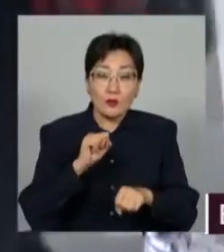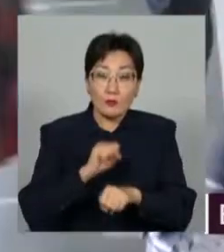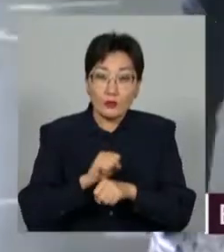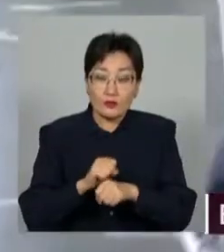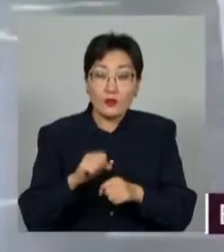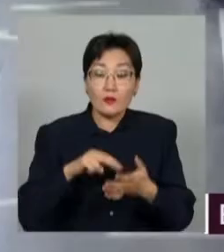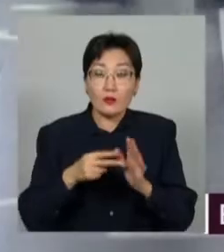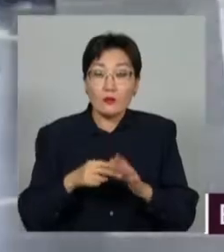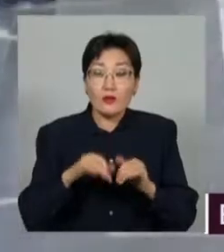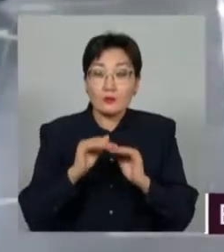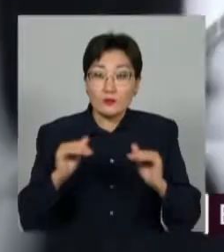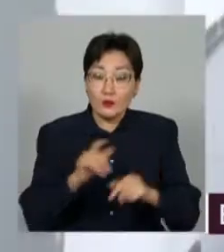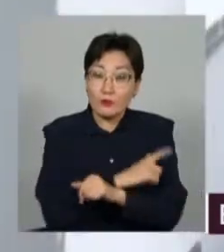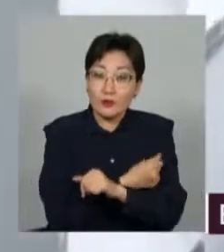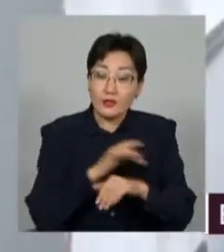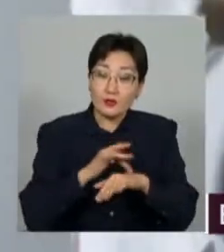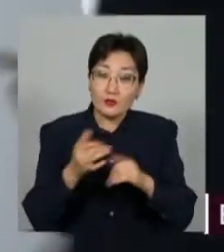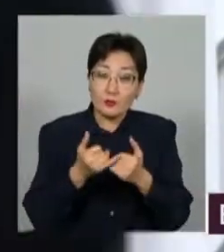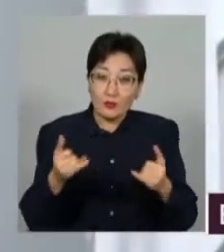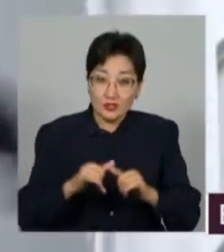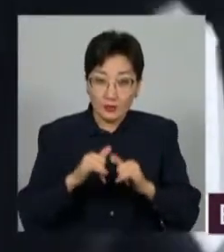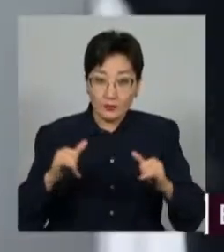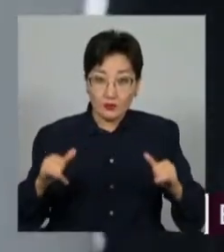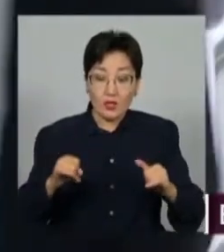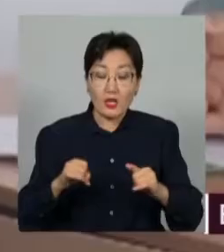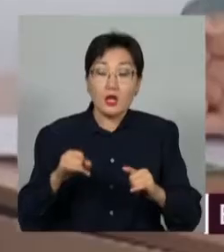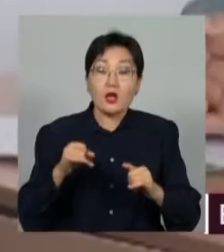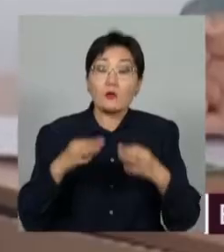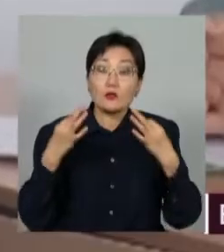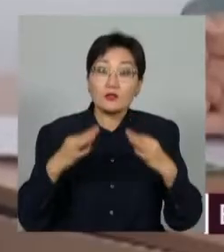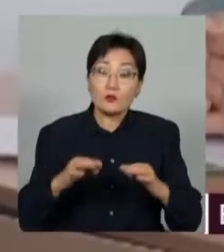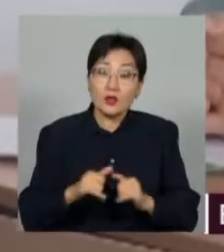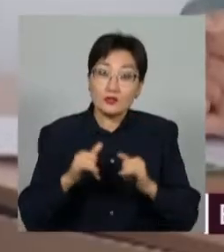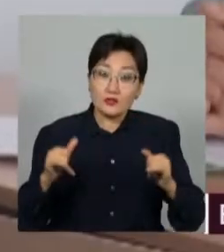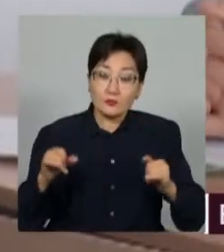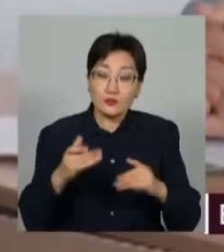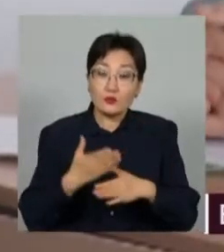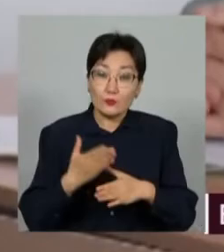сәбилерге медициналық қызмет көрсетуді дамытуға және оның қолжетімділігін